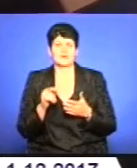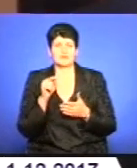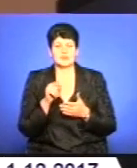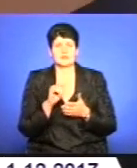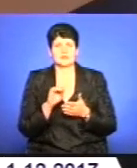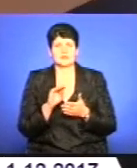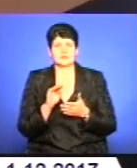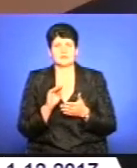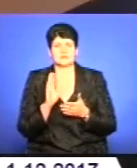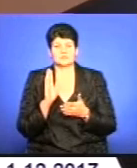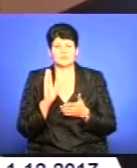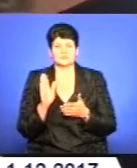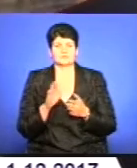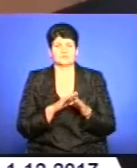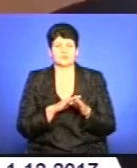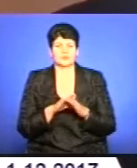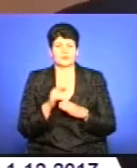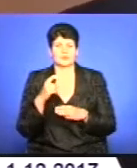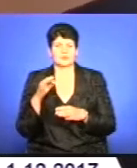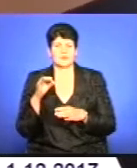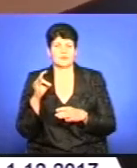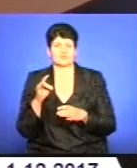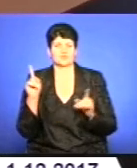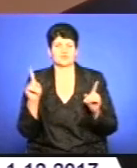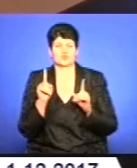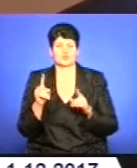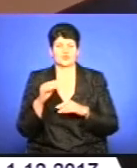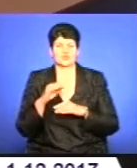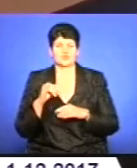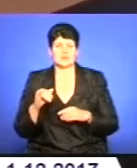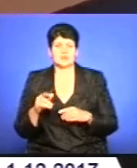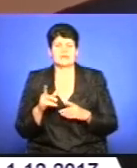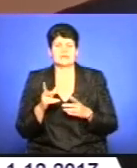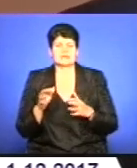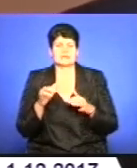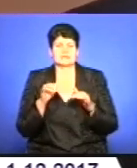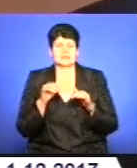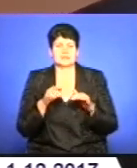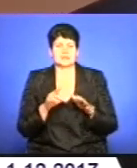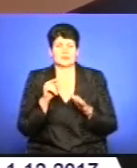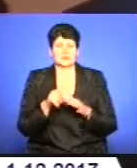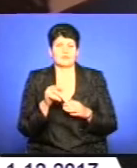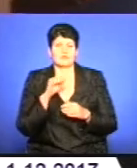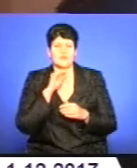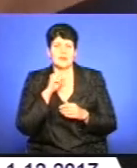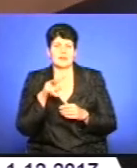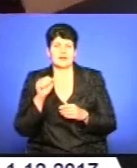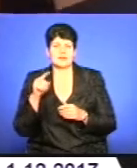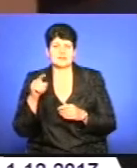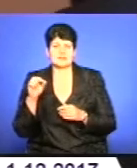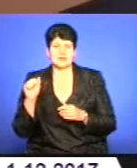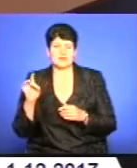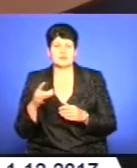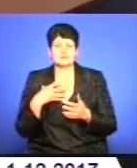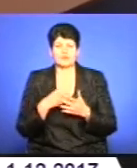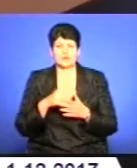постануть у виконанні хору музичного училища. Окрім цього, задіяний професор Лазарович, який свою